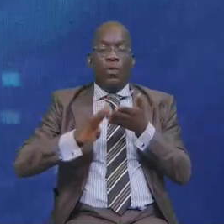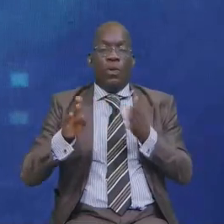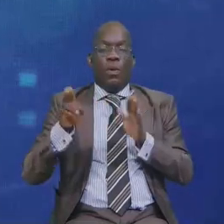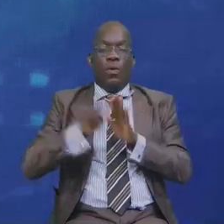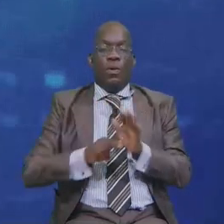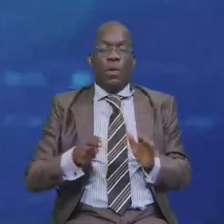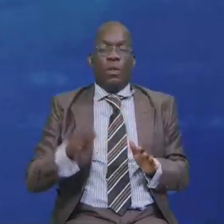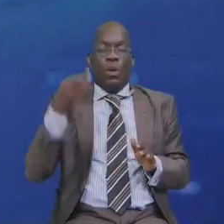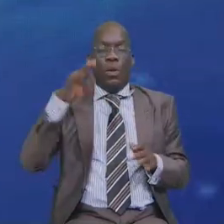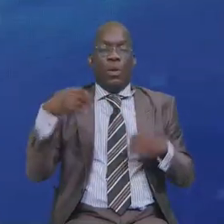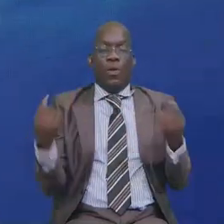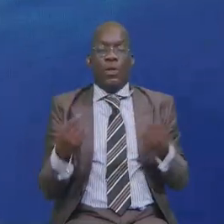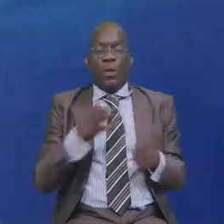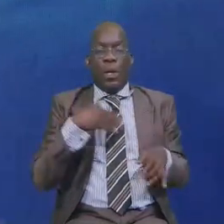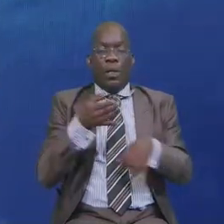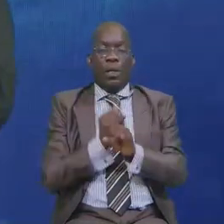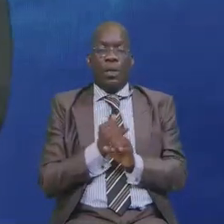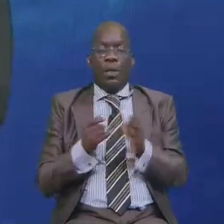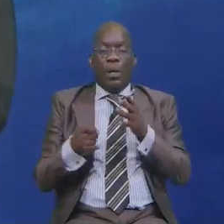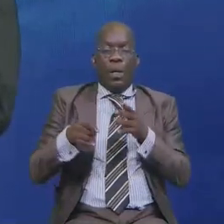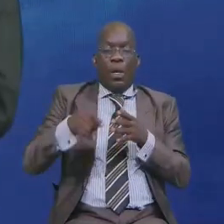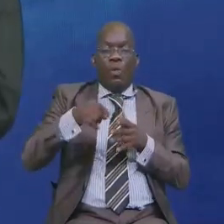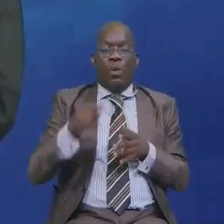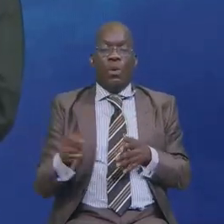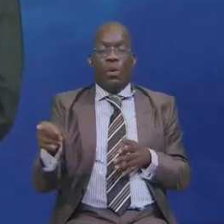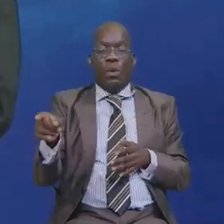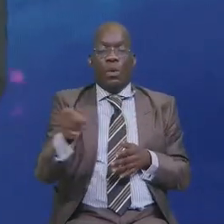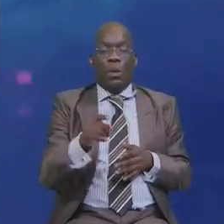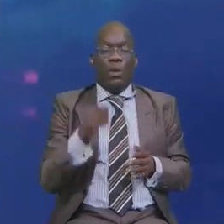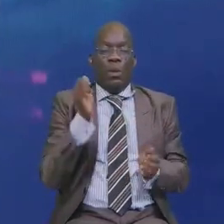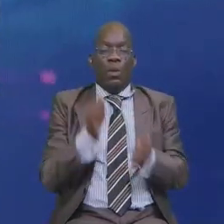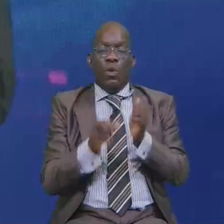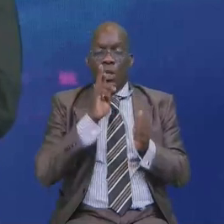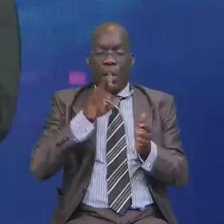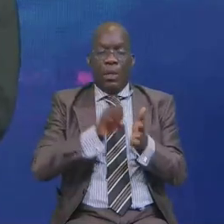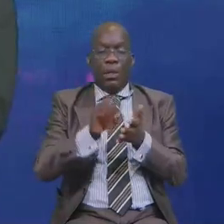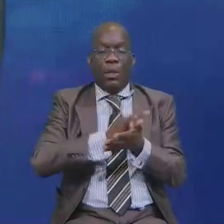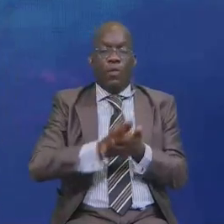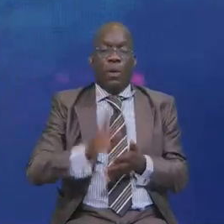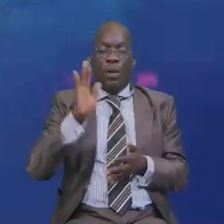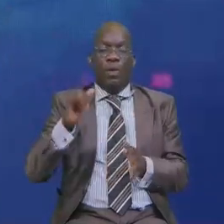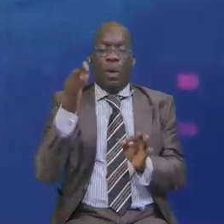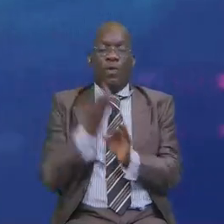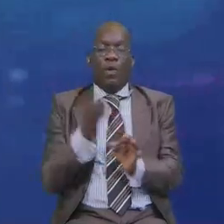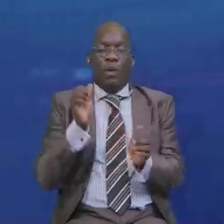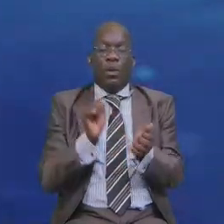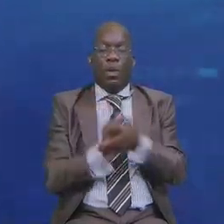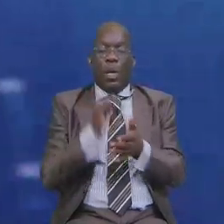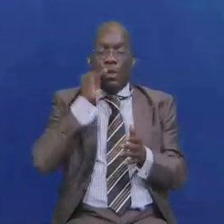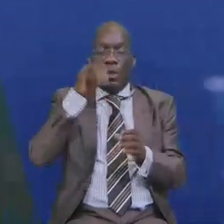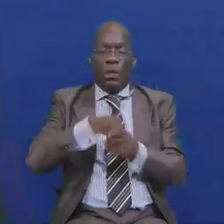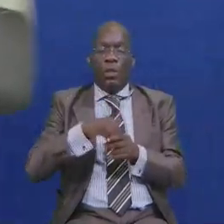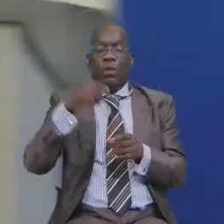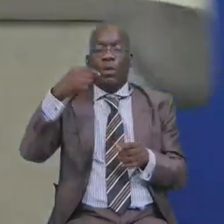le pardon des péchés et l'héritage avec les sanctifiés. Voyons